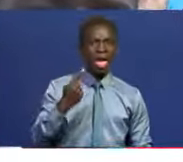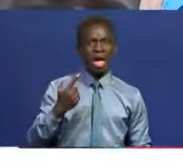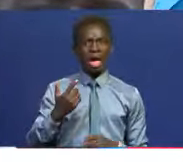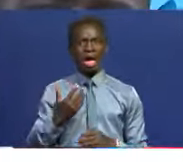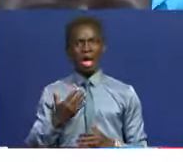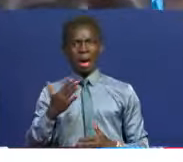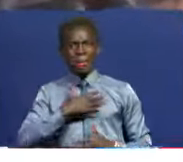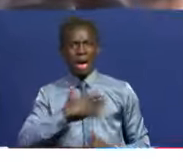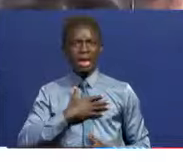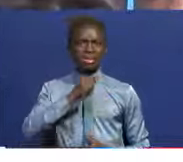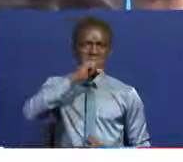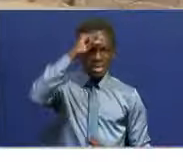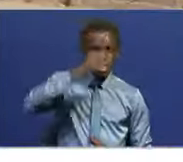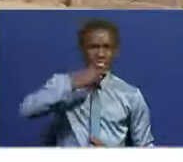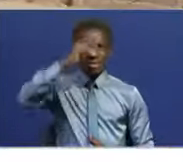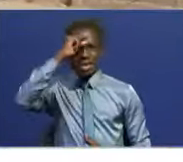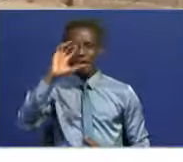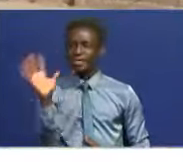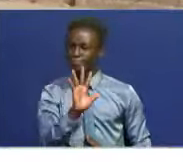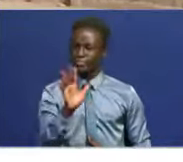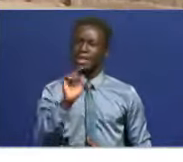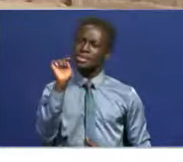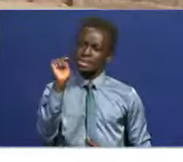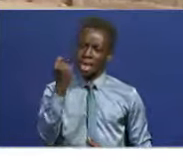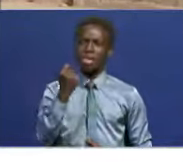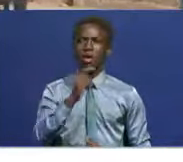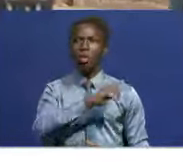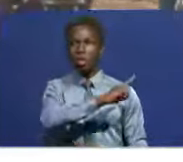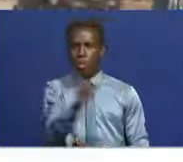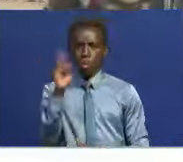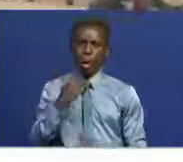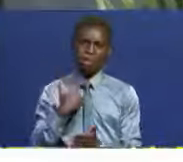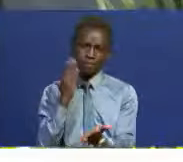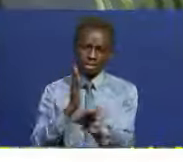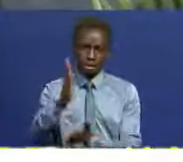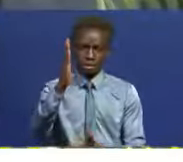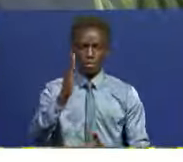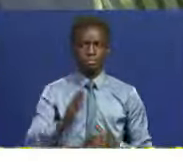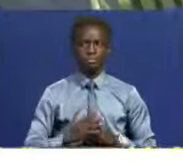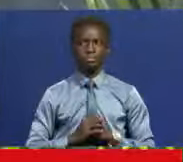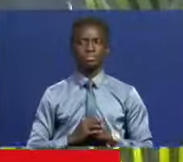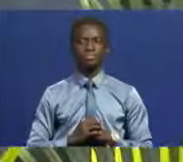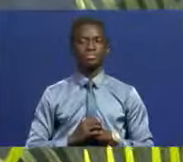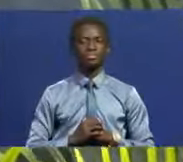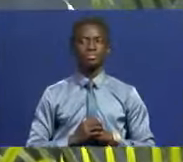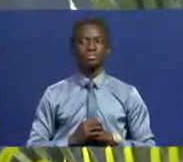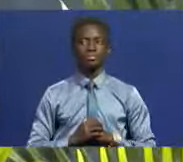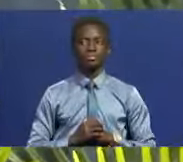na mwana Kenya anakuwa na right yake. Nikiripotia Darubini kutoka kaunti ya Kisumu, mimi ni Wycliffe Okej.